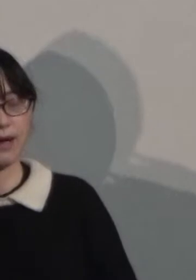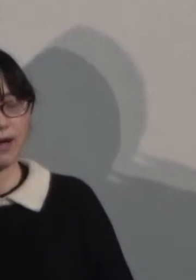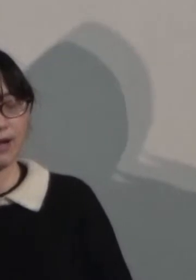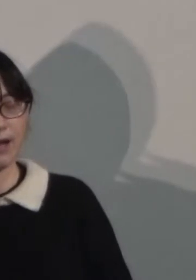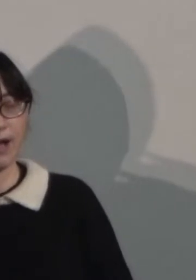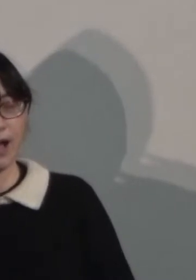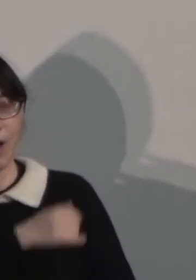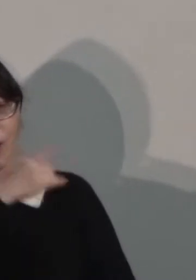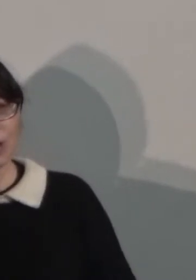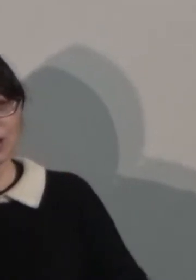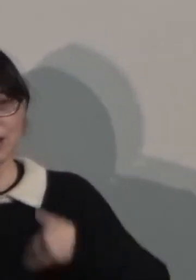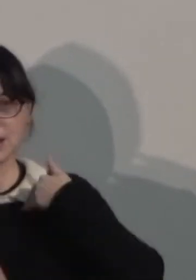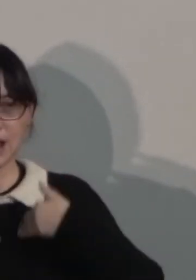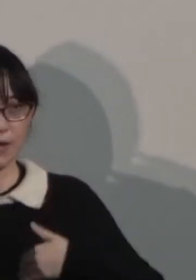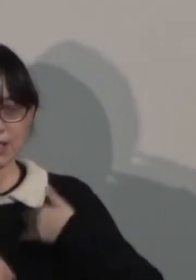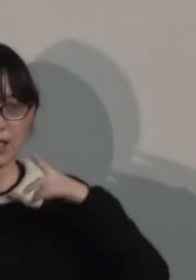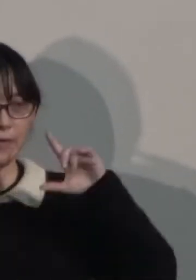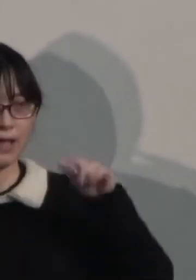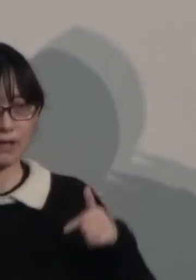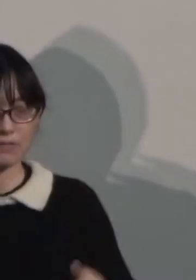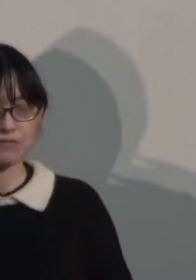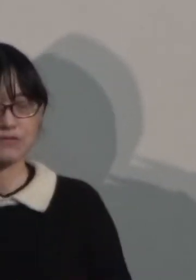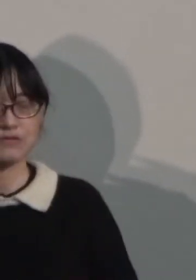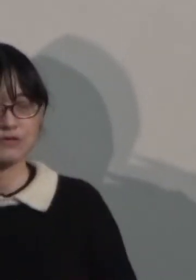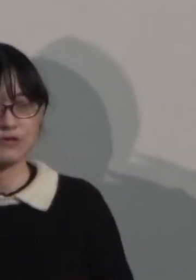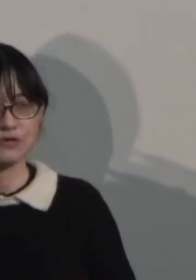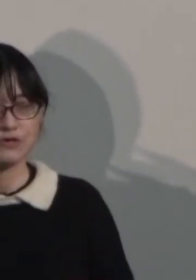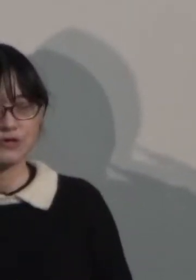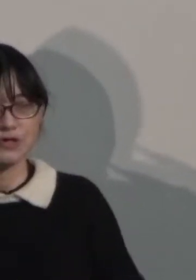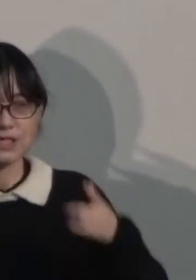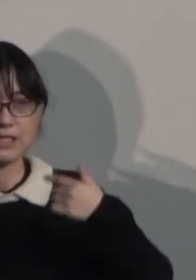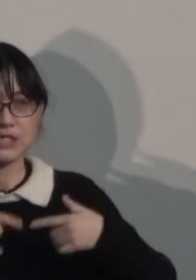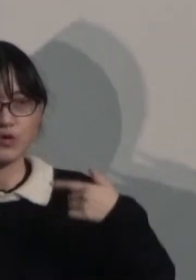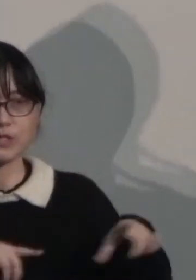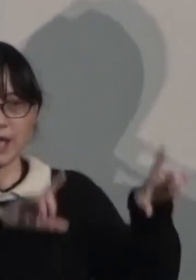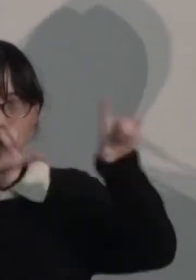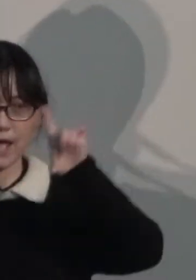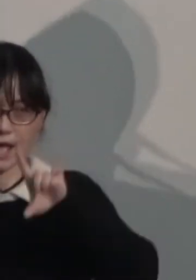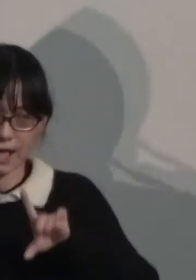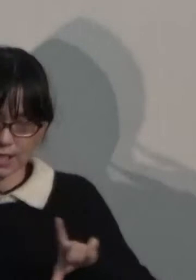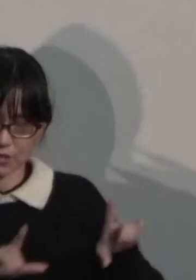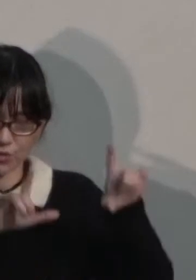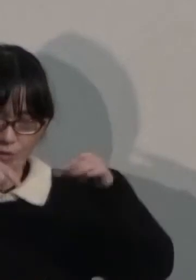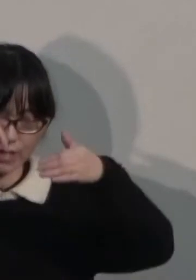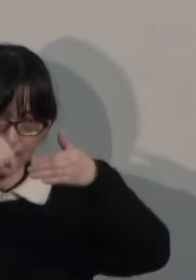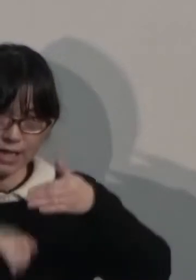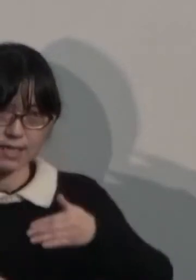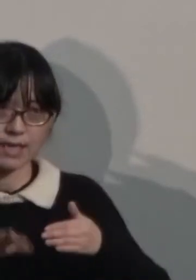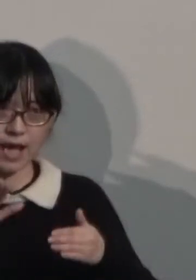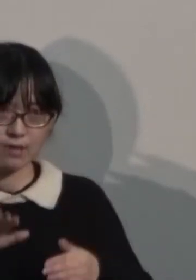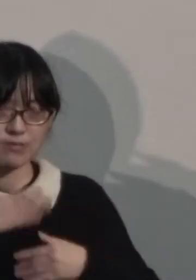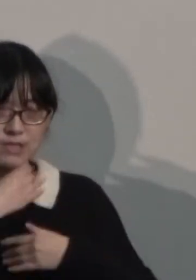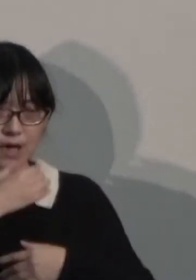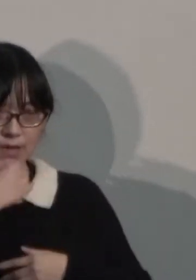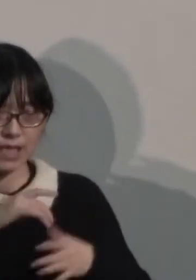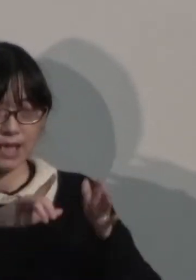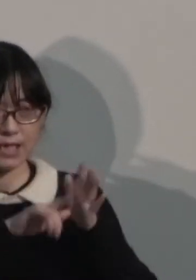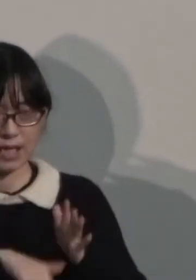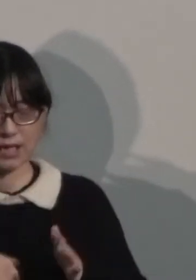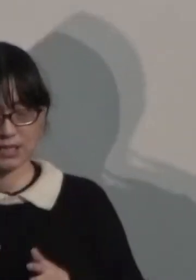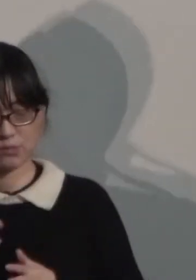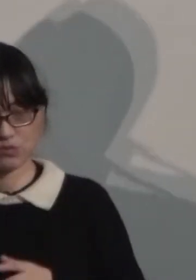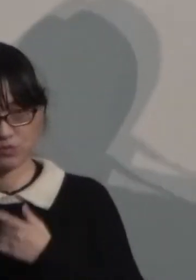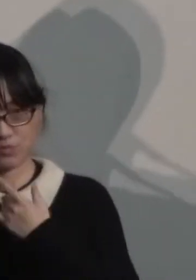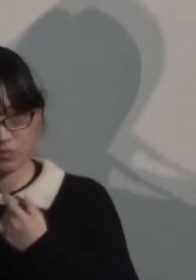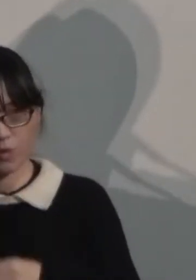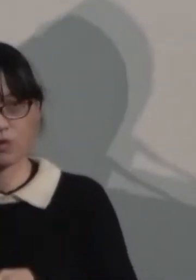大きな幸せではなく、日常にある小さな幸せであれば作ること